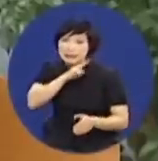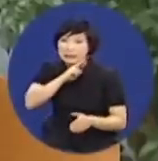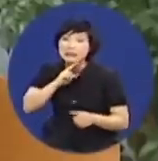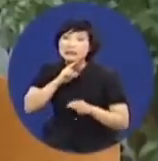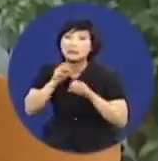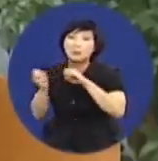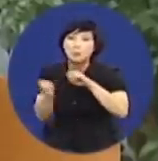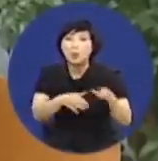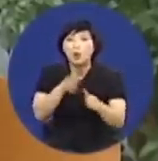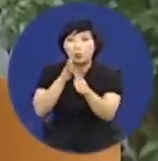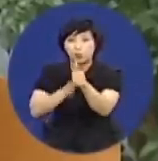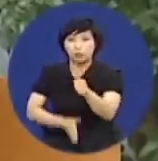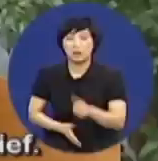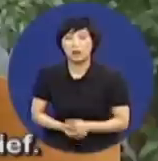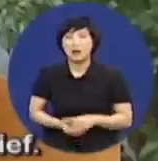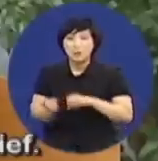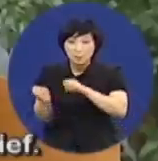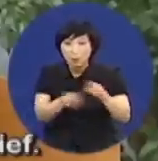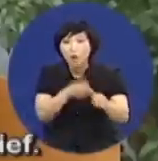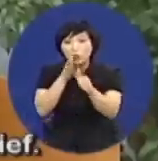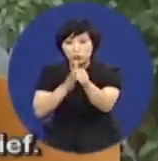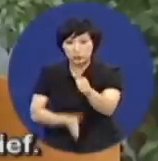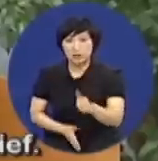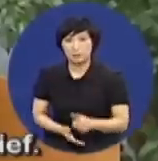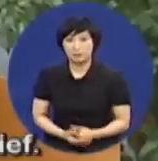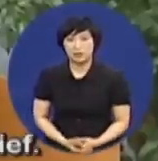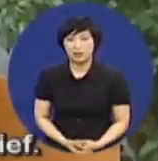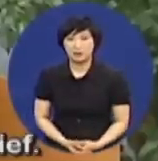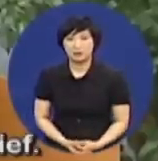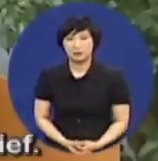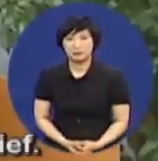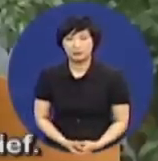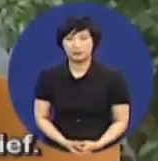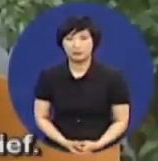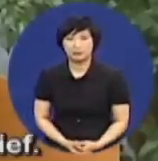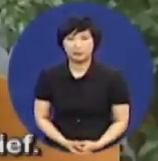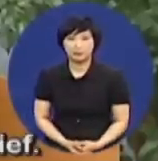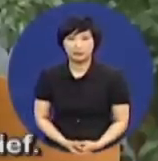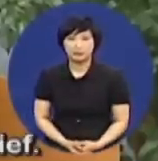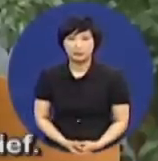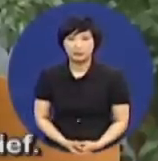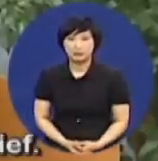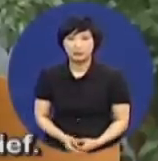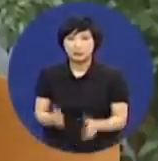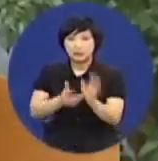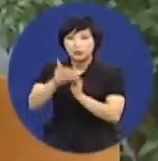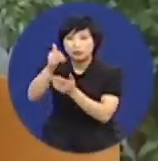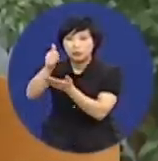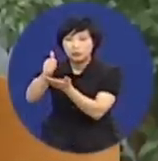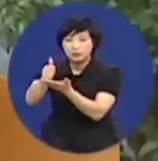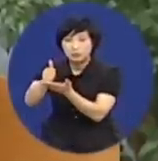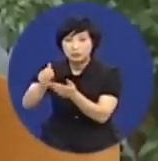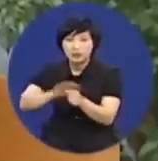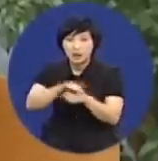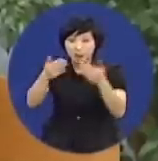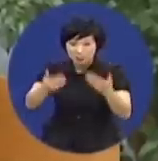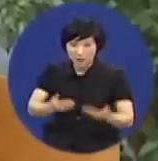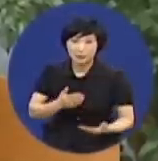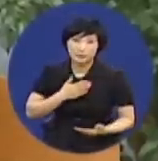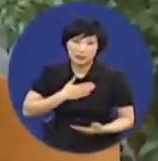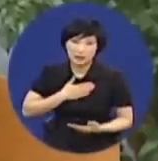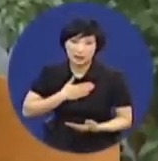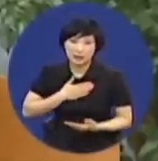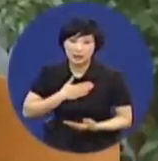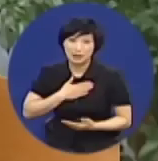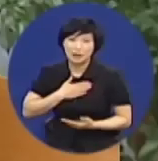不信仰な見下す疑いを捨てましょう。愛そうとするイエス・キリストと愛